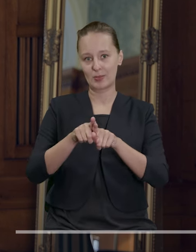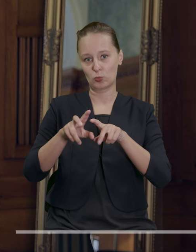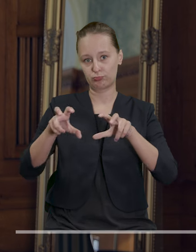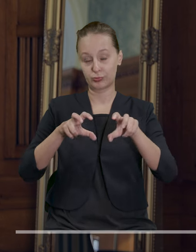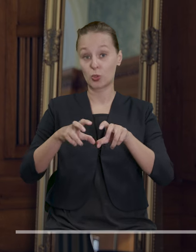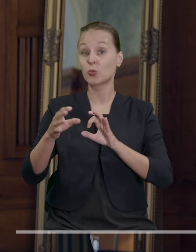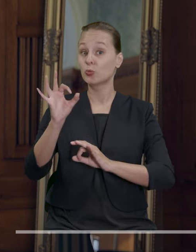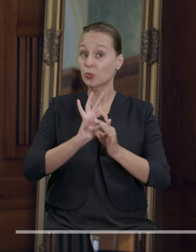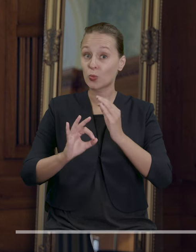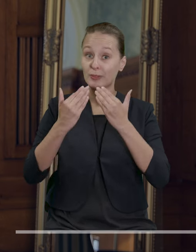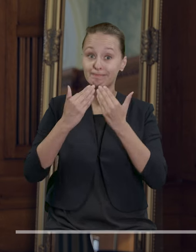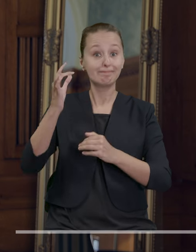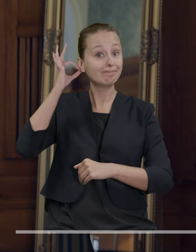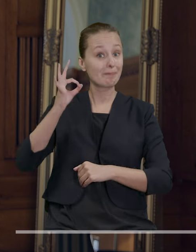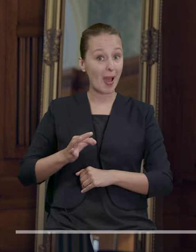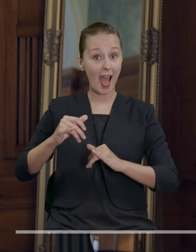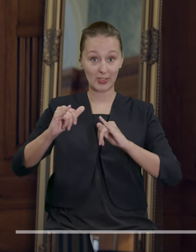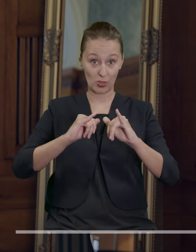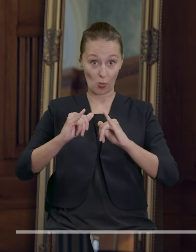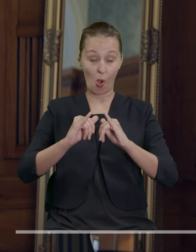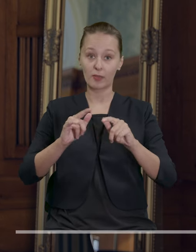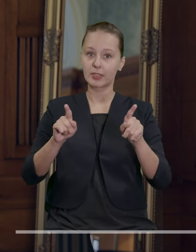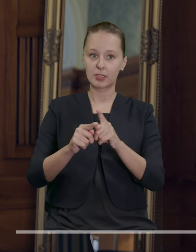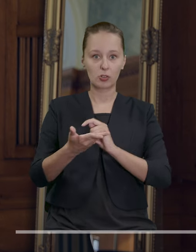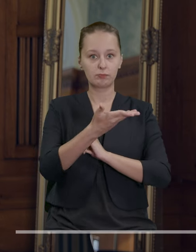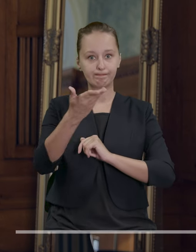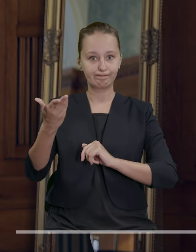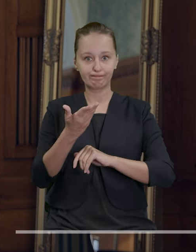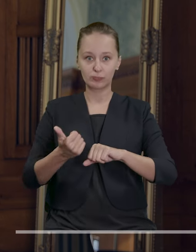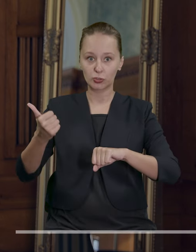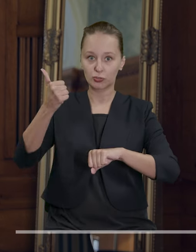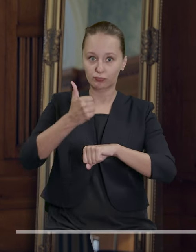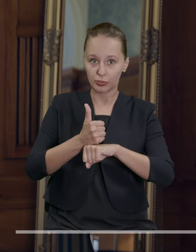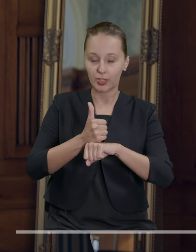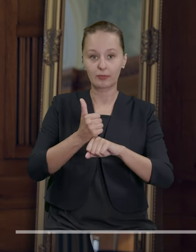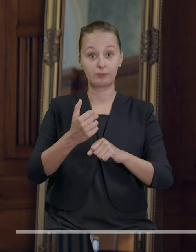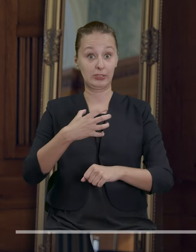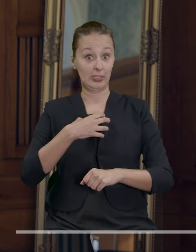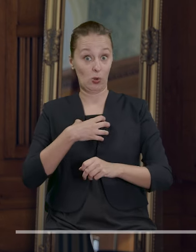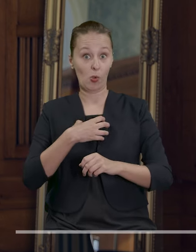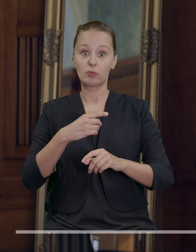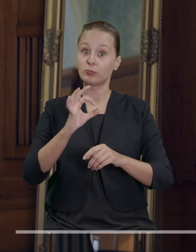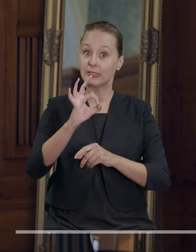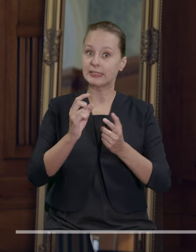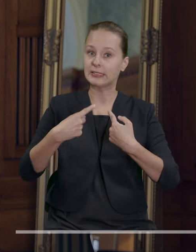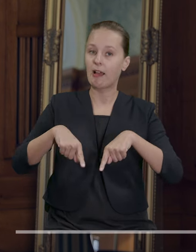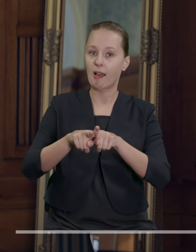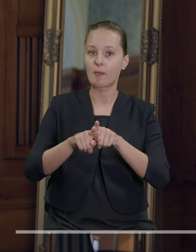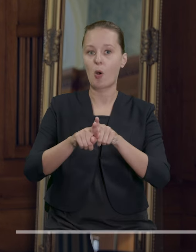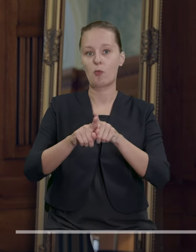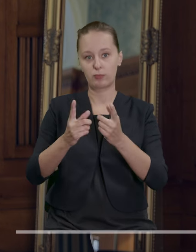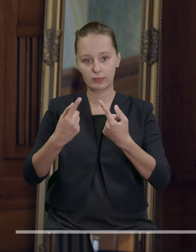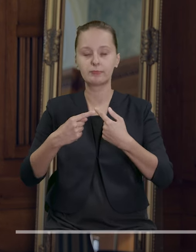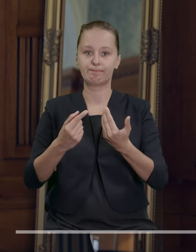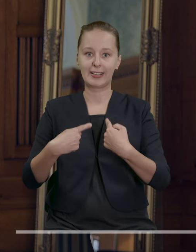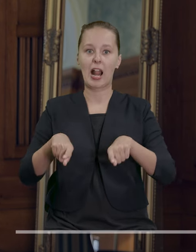szczególne słowa uznania dla pani kanclerz, dla państwa dziekanów, dla ich zespołów, które robiły to na